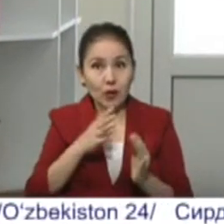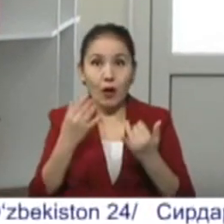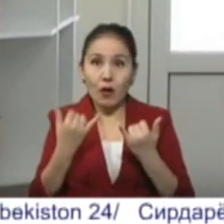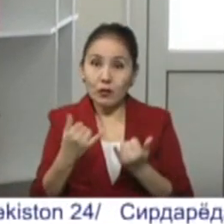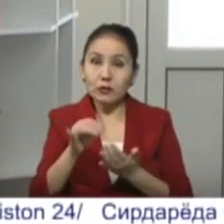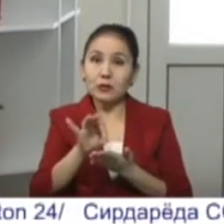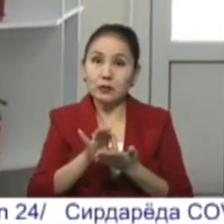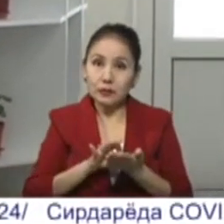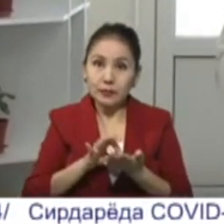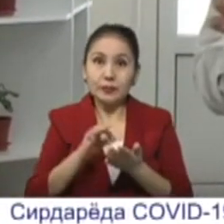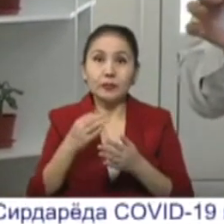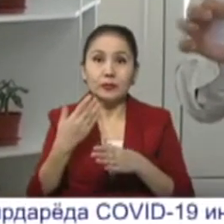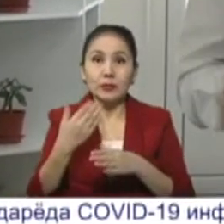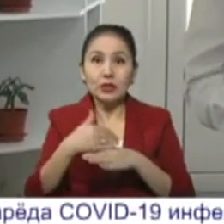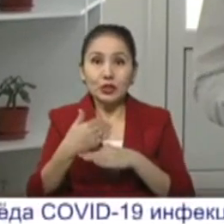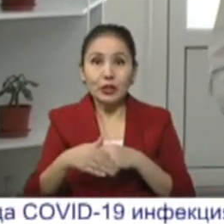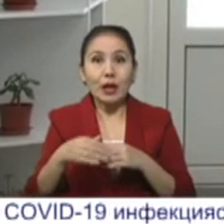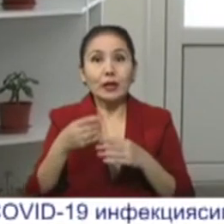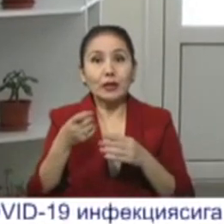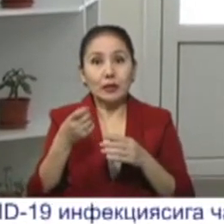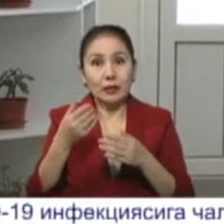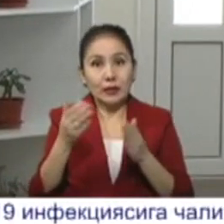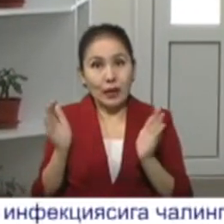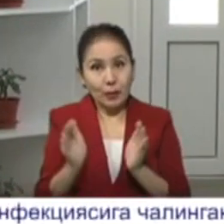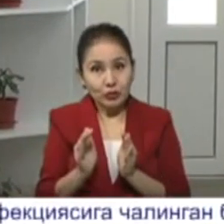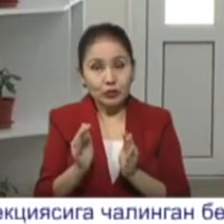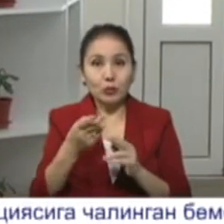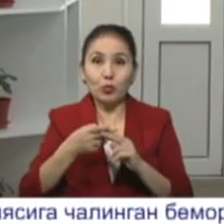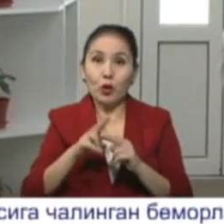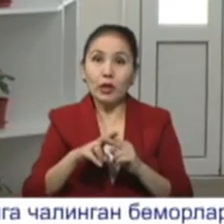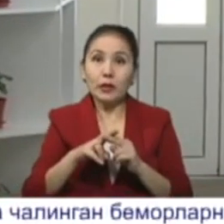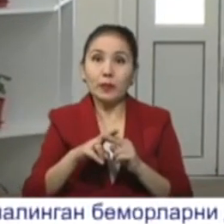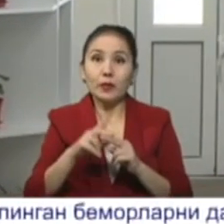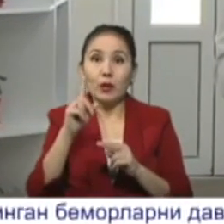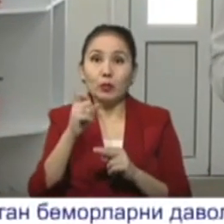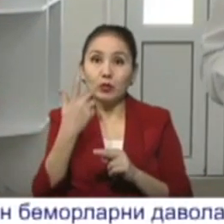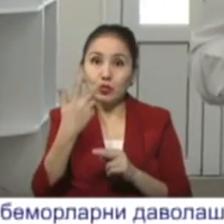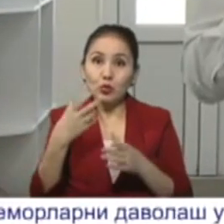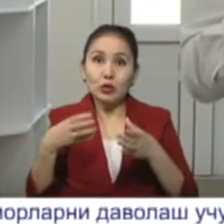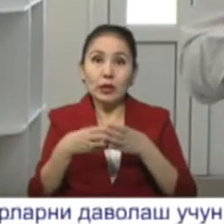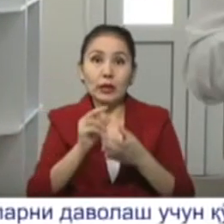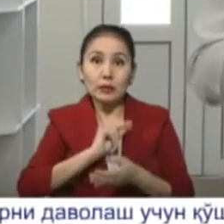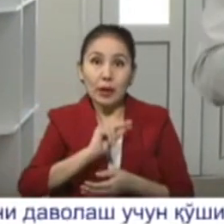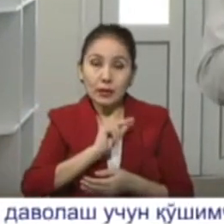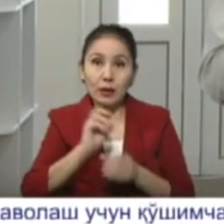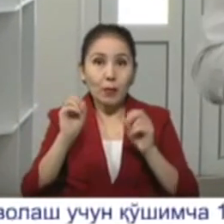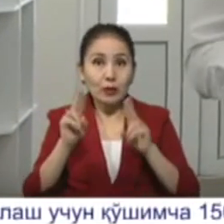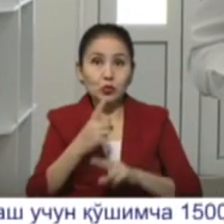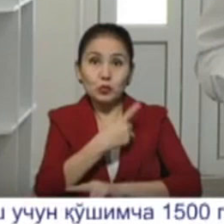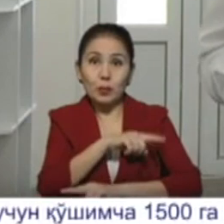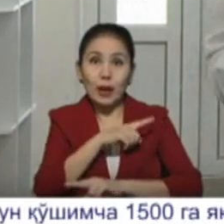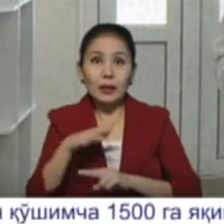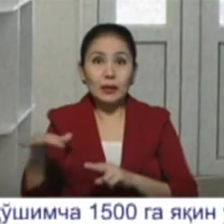kechikishlar kamaydi. Boisi qo'ng'iroqlarning kamayishi bu borada 103 xizmatining махсус